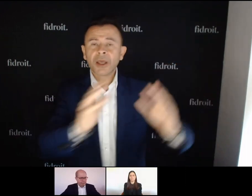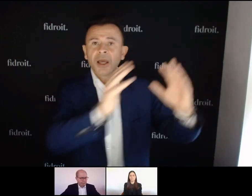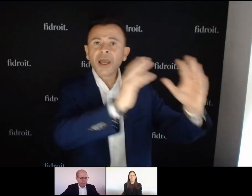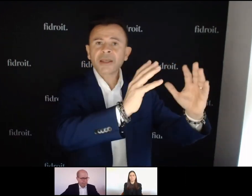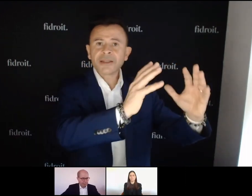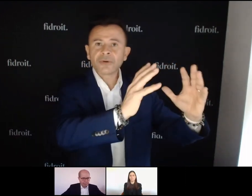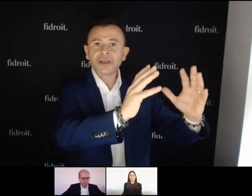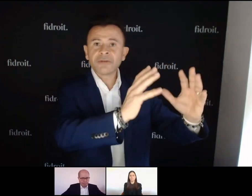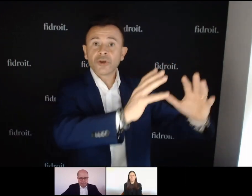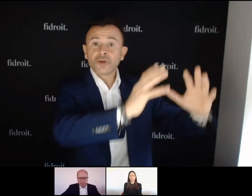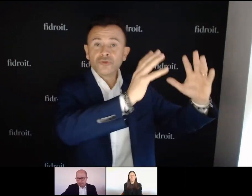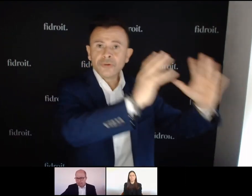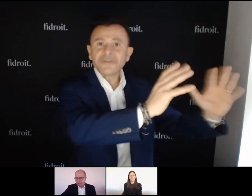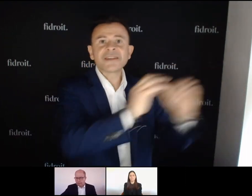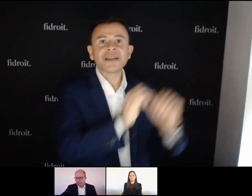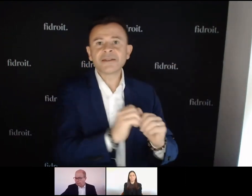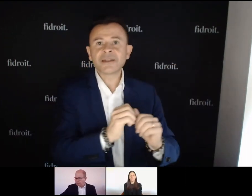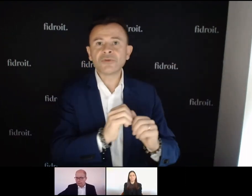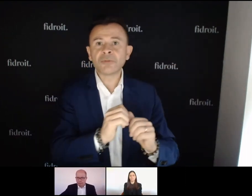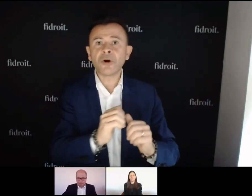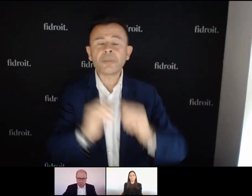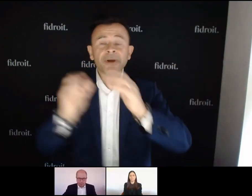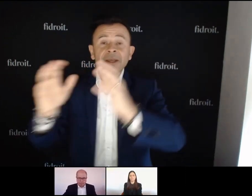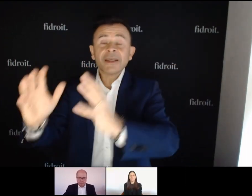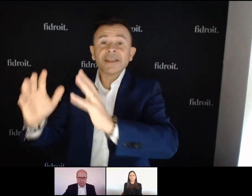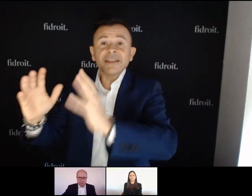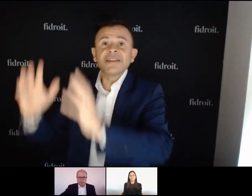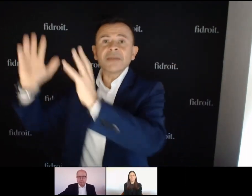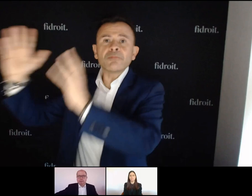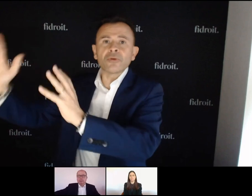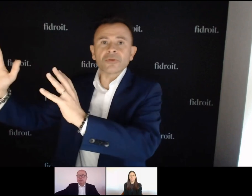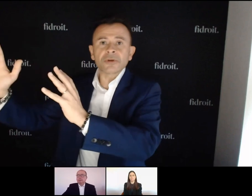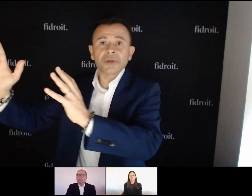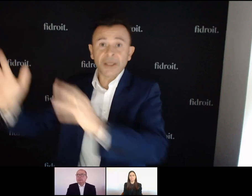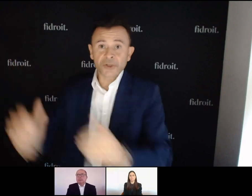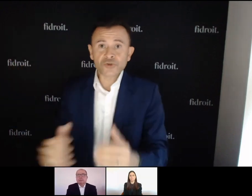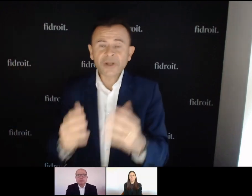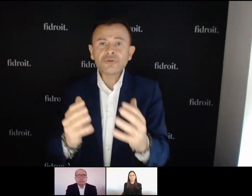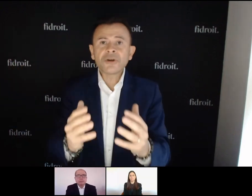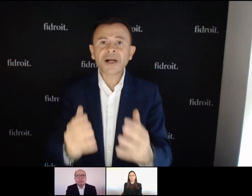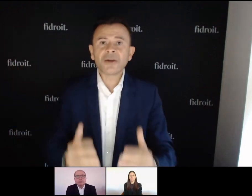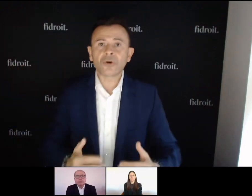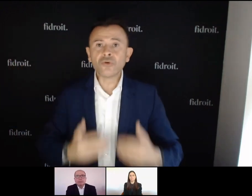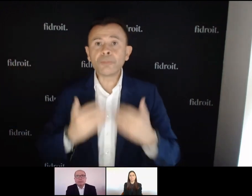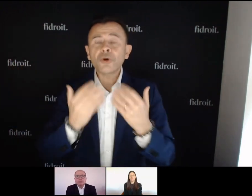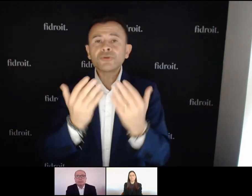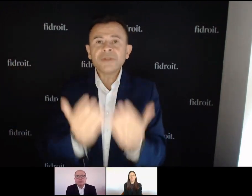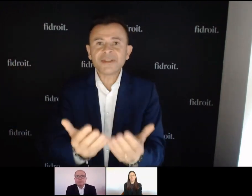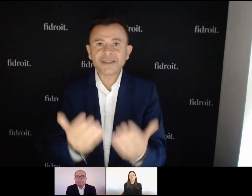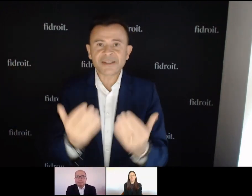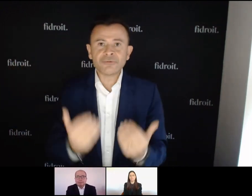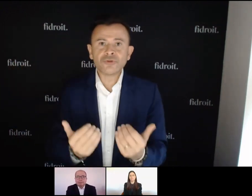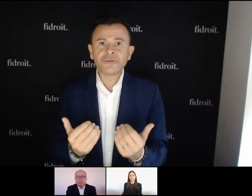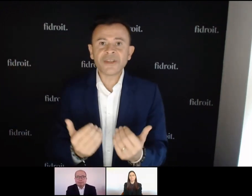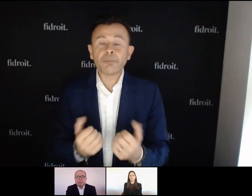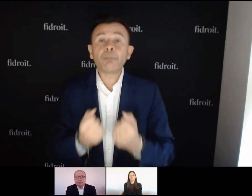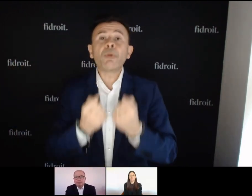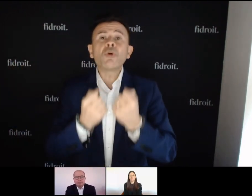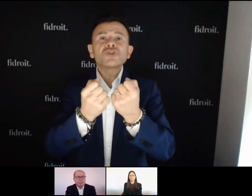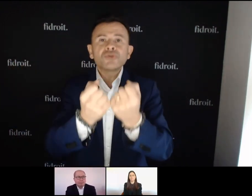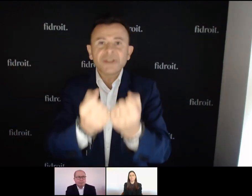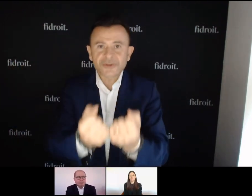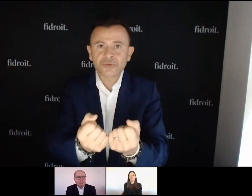purs, un qui relève d'une fiscalité qui lui est propre, idem pour l'autre. Cela vous donnera alors l'opportunité, si vous